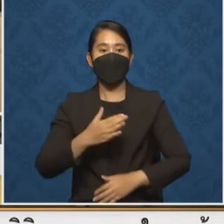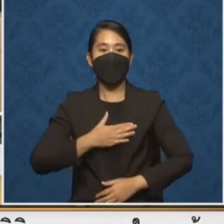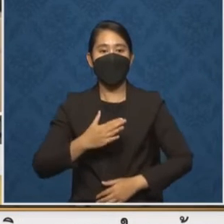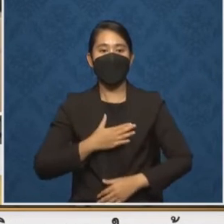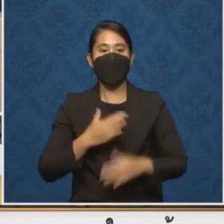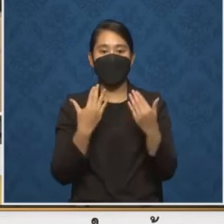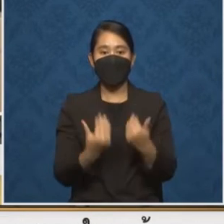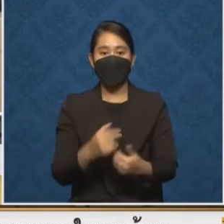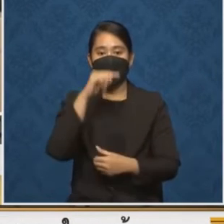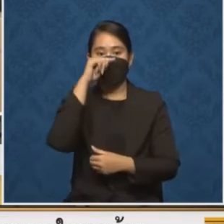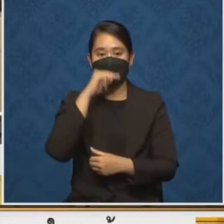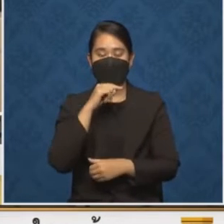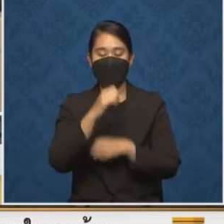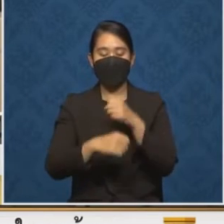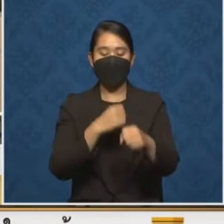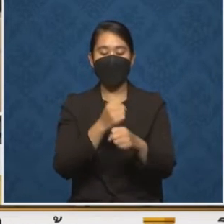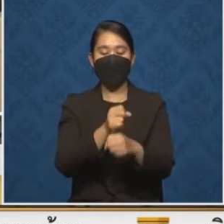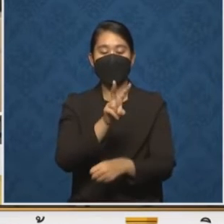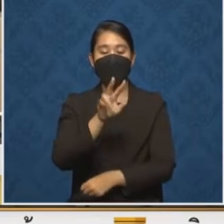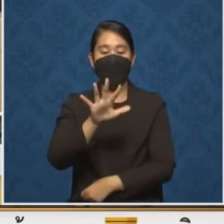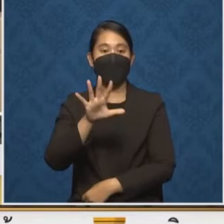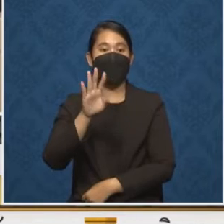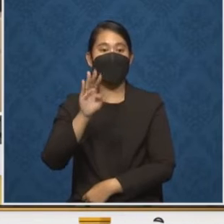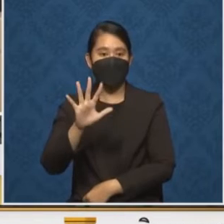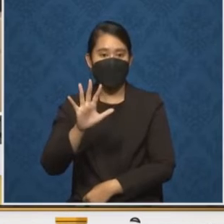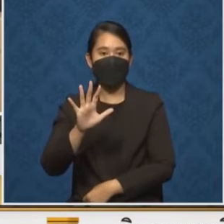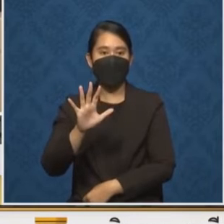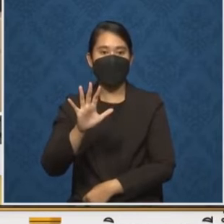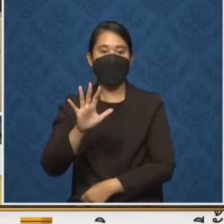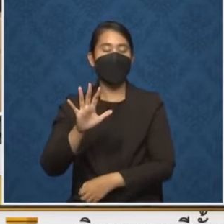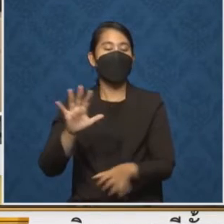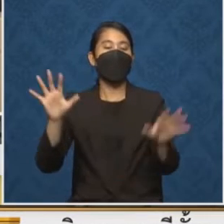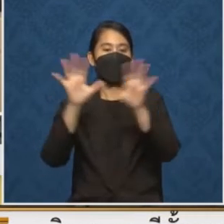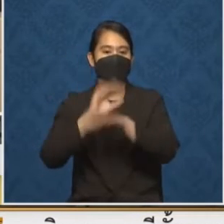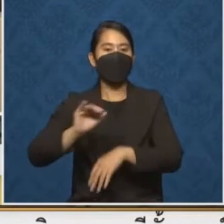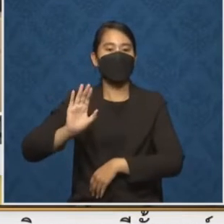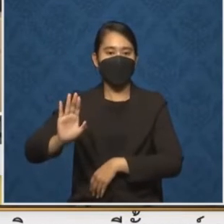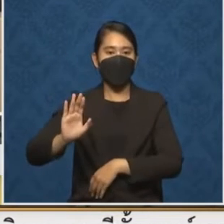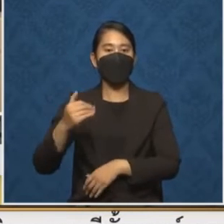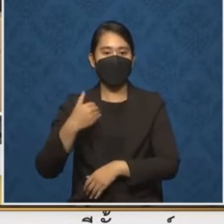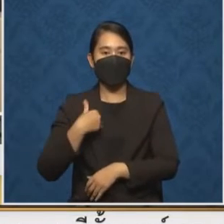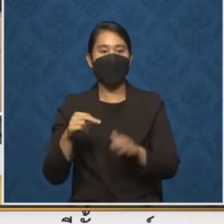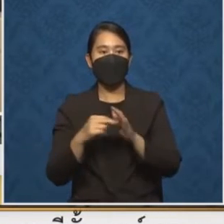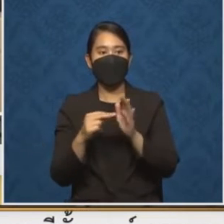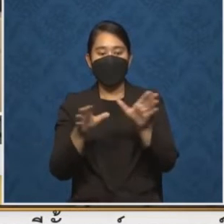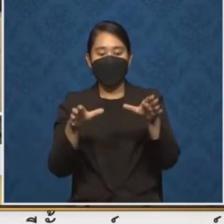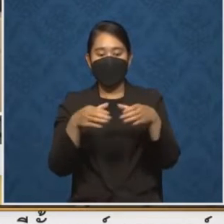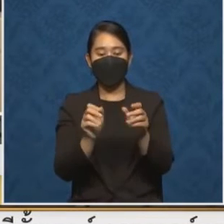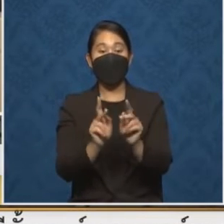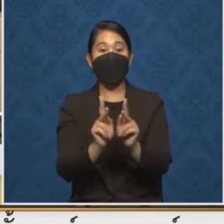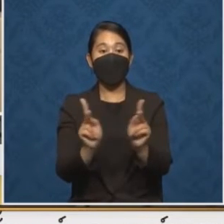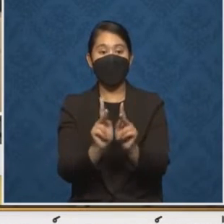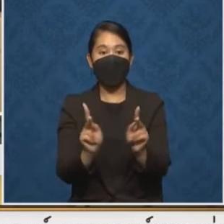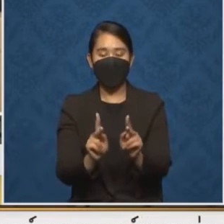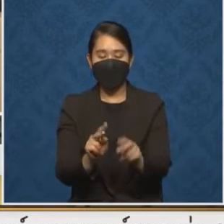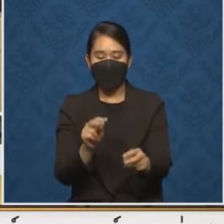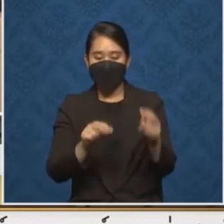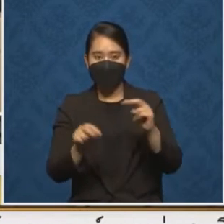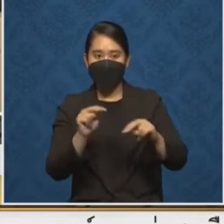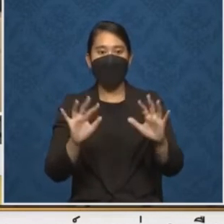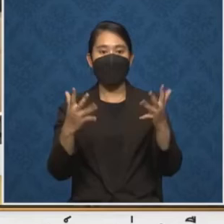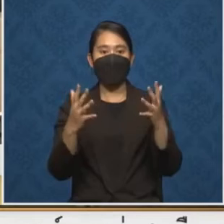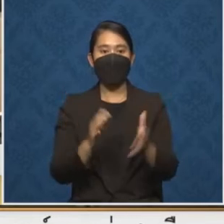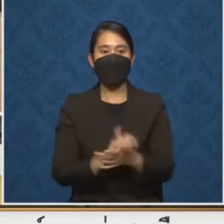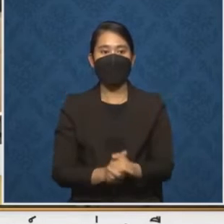อกมาในประเทศ 2545นี่ยก็เปนโครงสรางเดยวกับ Uncitralก็คือไม่ตองมกรมการนั่งกกับดูแลอย